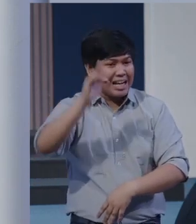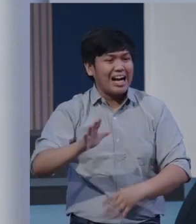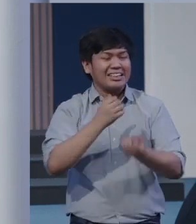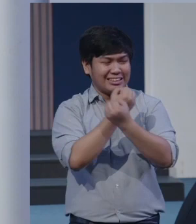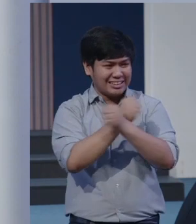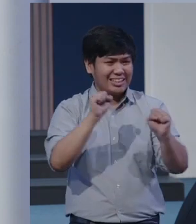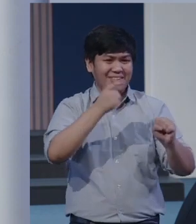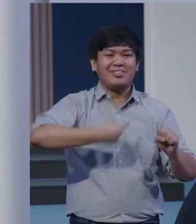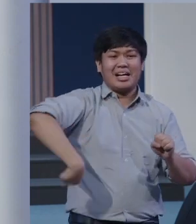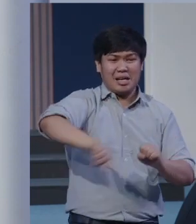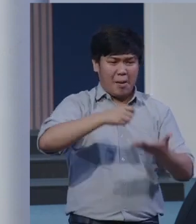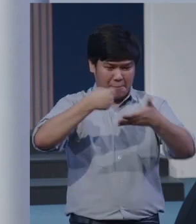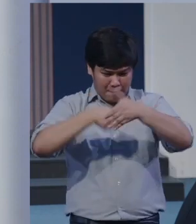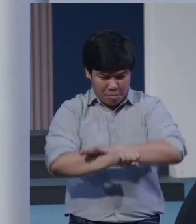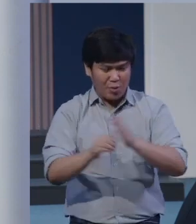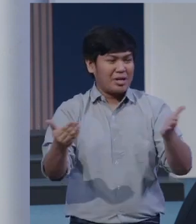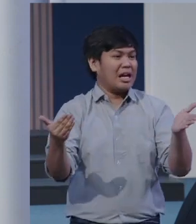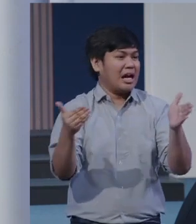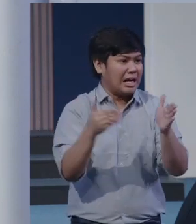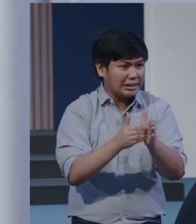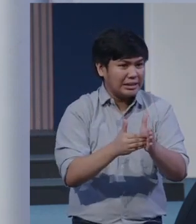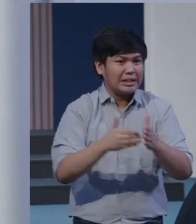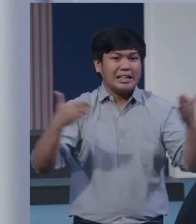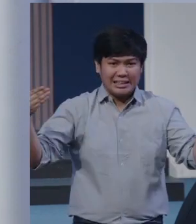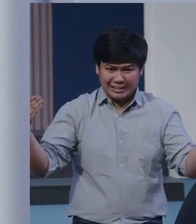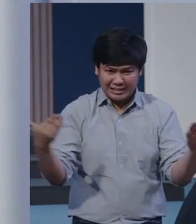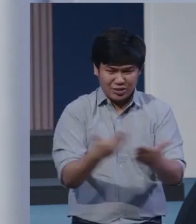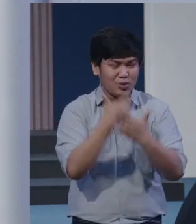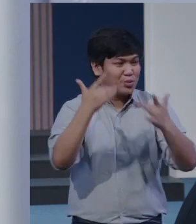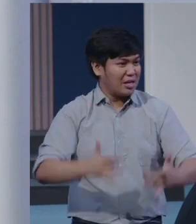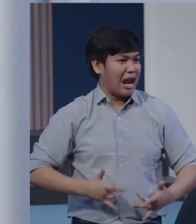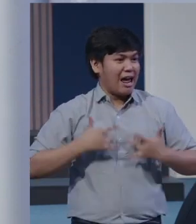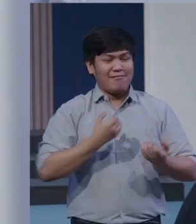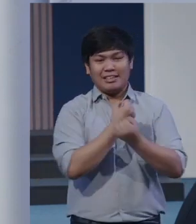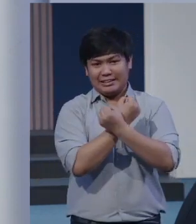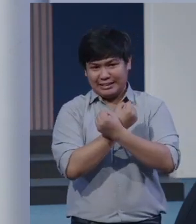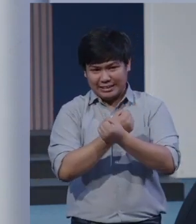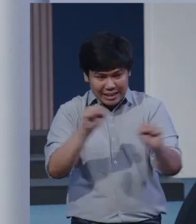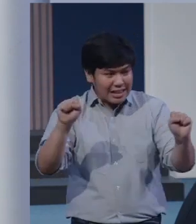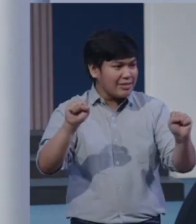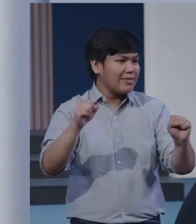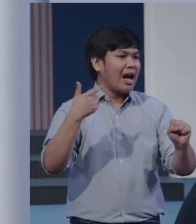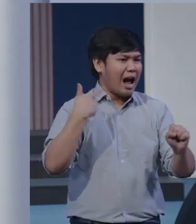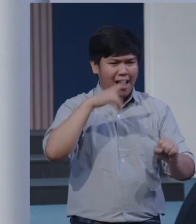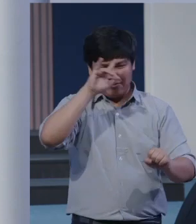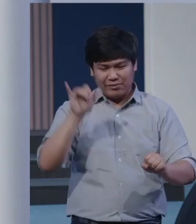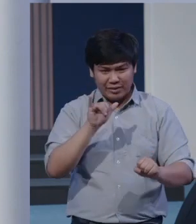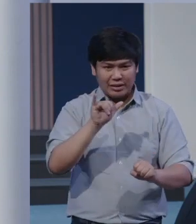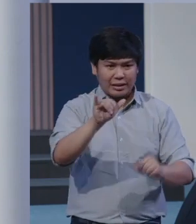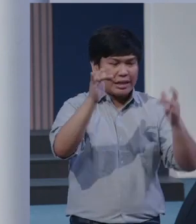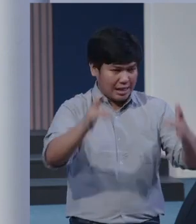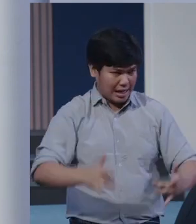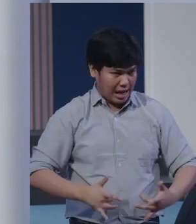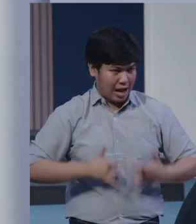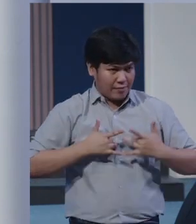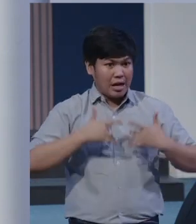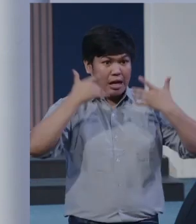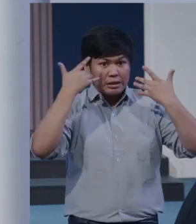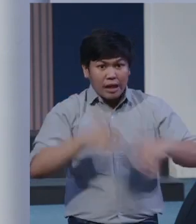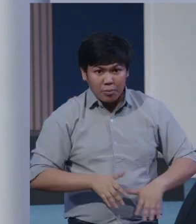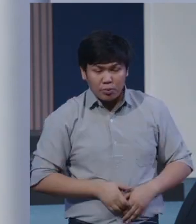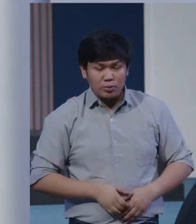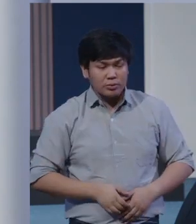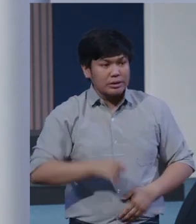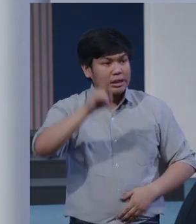muli binigyan ng bagong kalikasan at binigyan ng kanyang Espiritu Santo sa ating